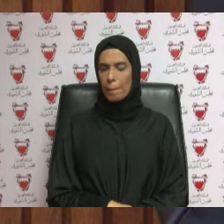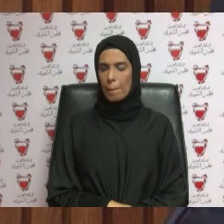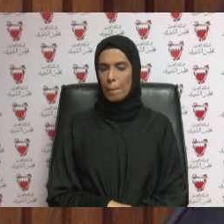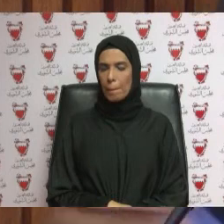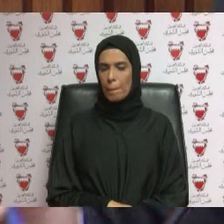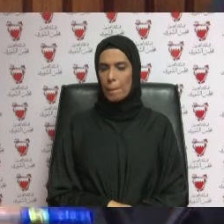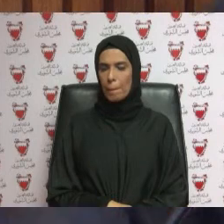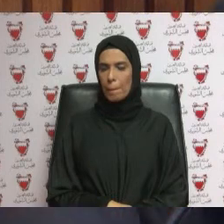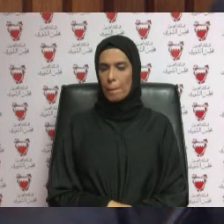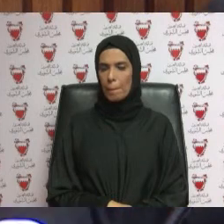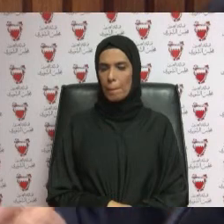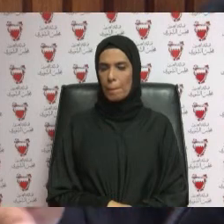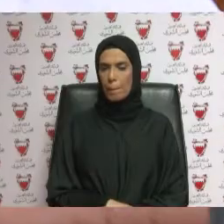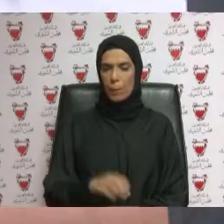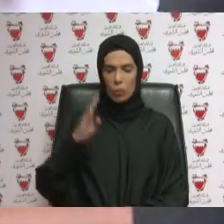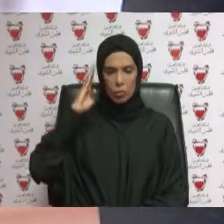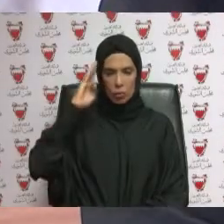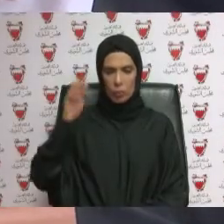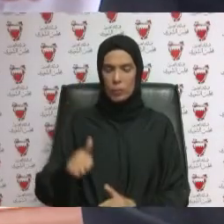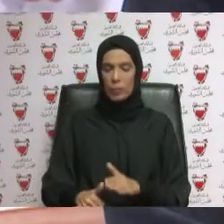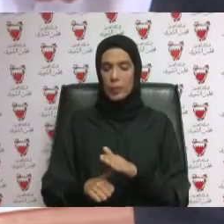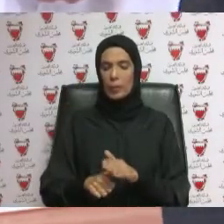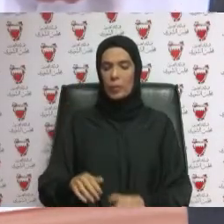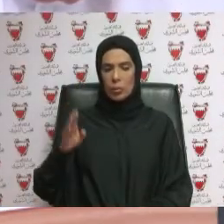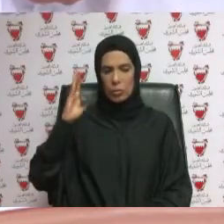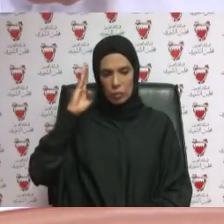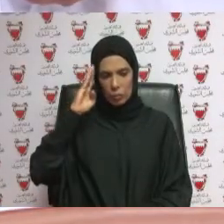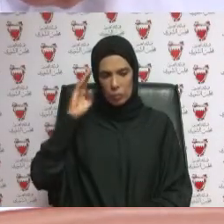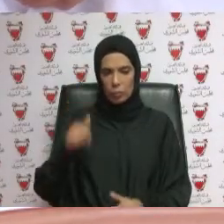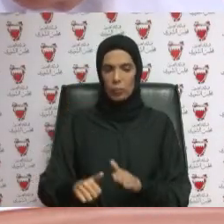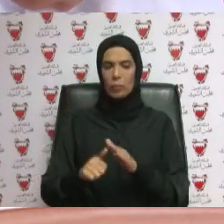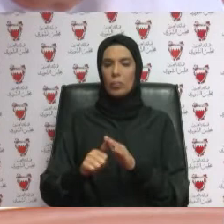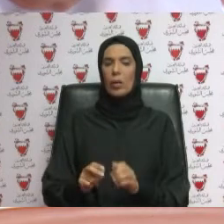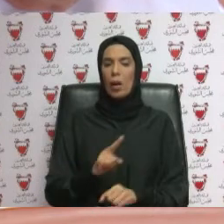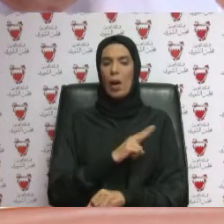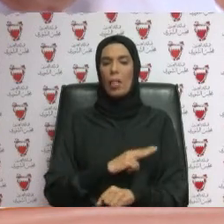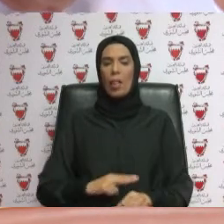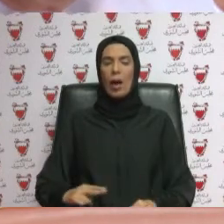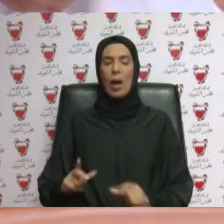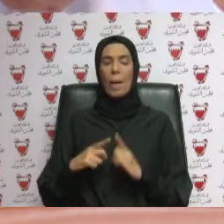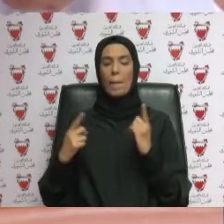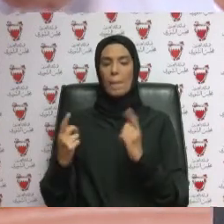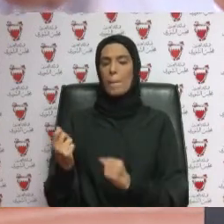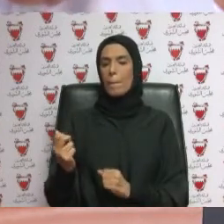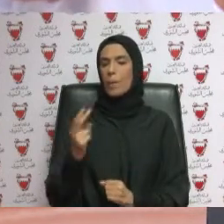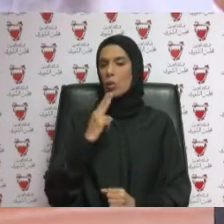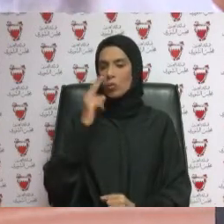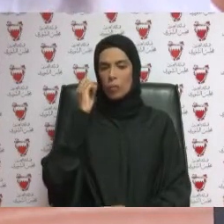شكرا سيدي الرئيس، والشكر موصول أيضا إلى رئيس وأعضاء اللجنة المالية التي